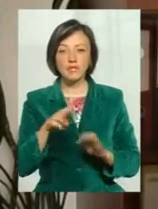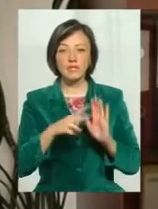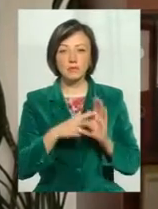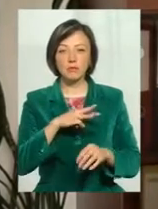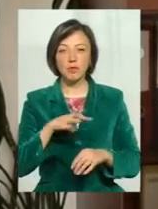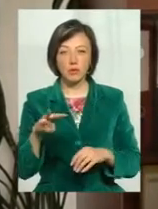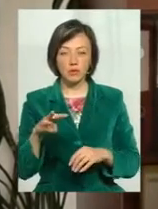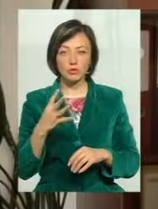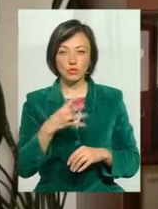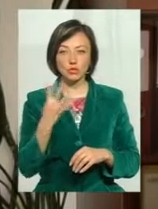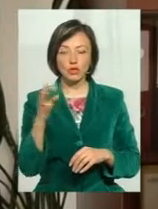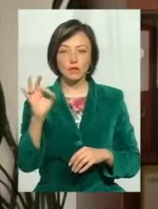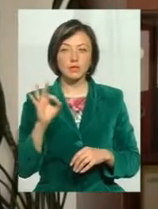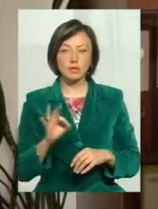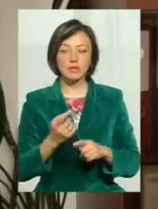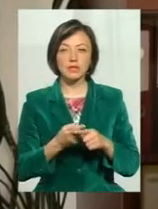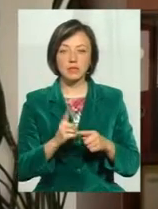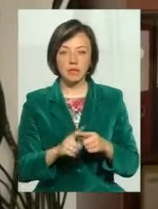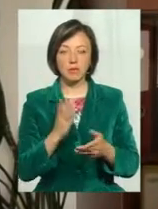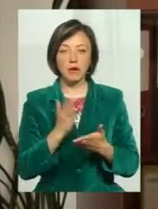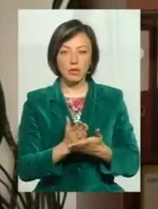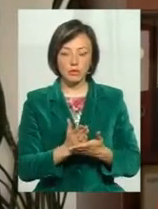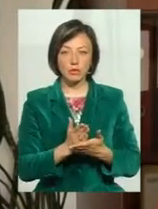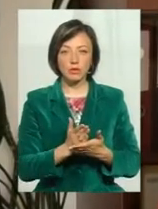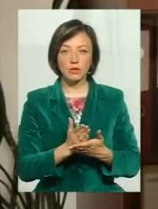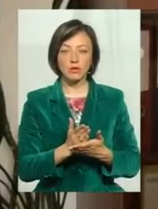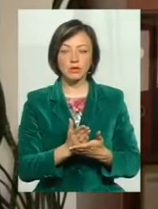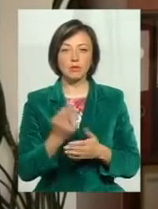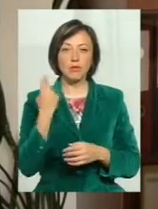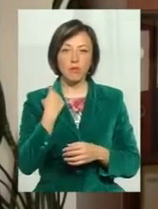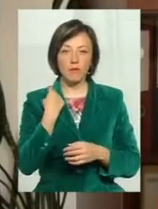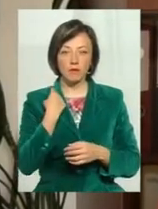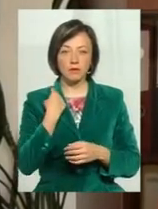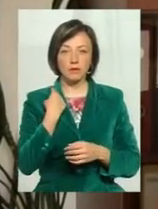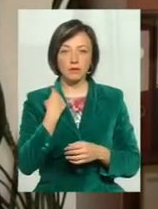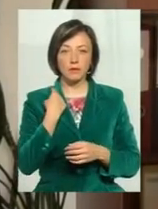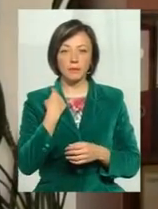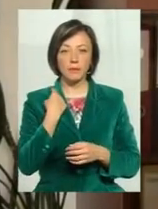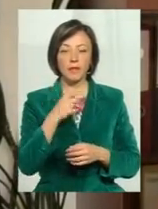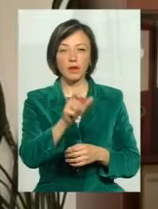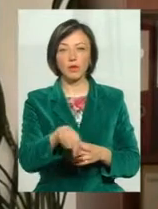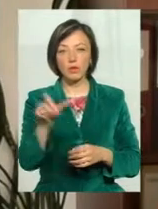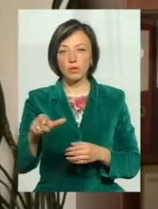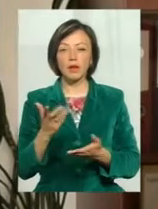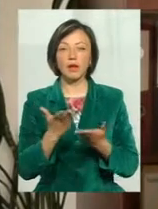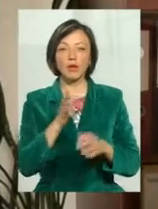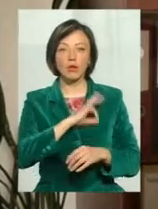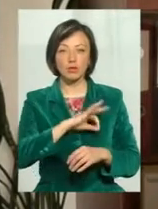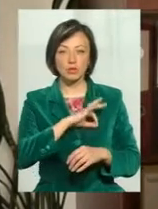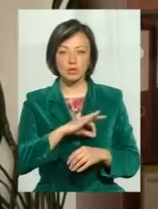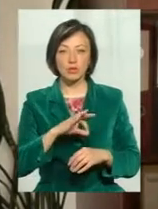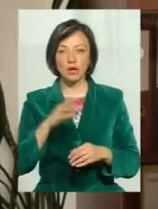мільйонів або 44% – це мають заборгованість абоненти, які